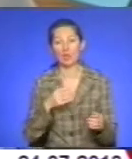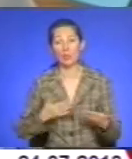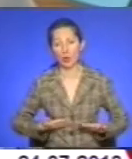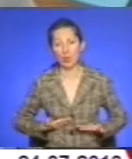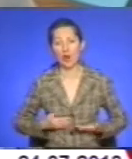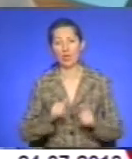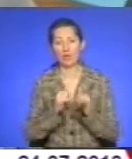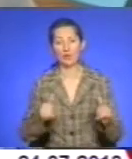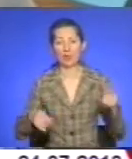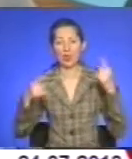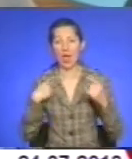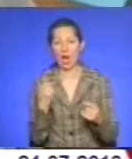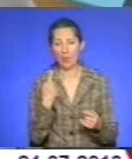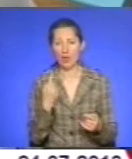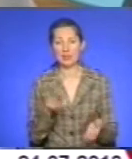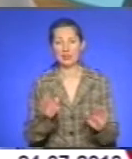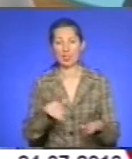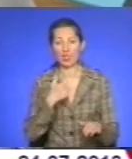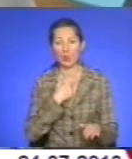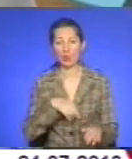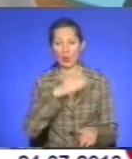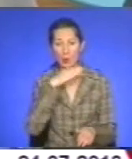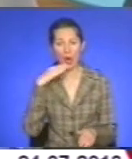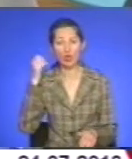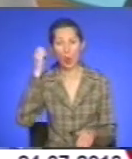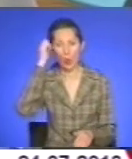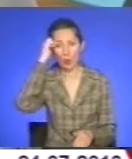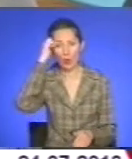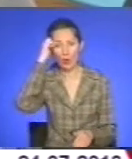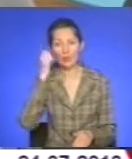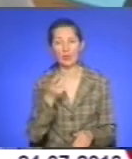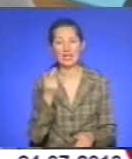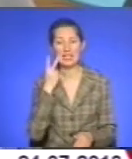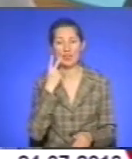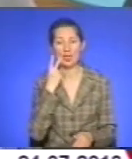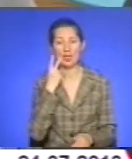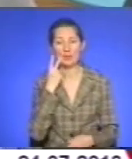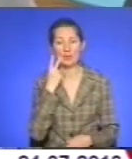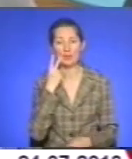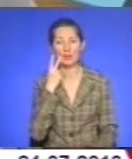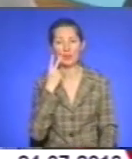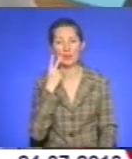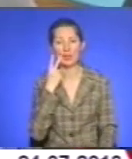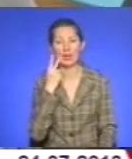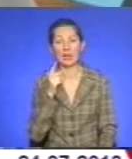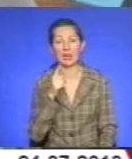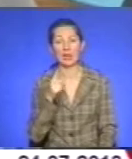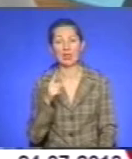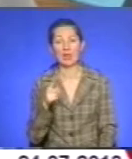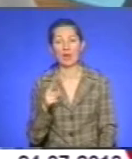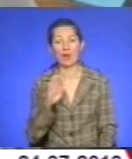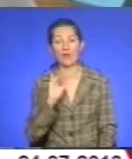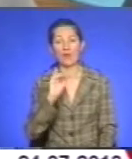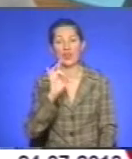дуже багато пам'яток. І завжди ці вейменські колонії